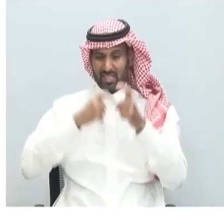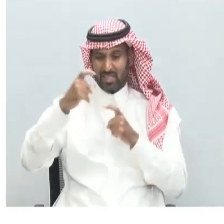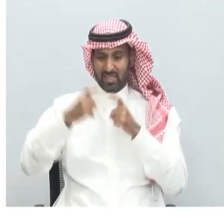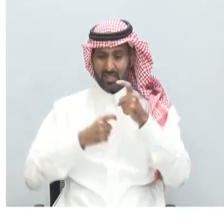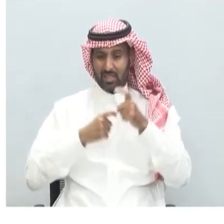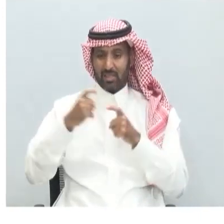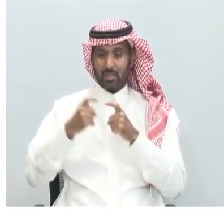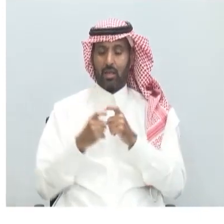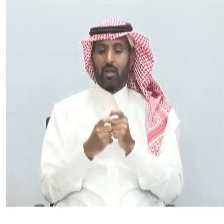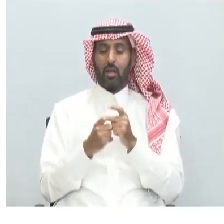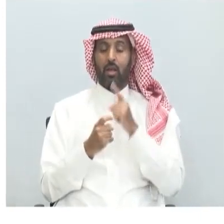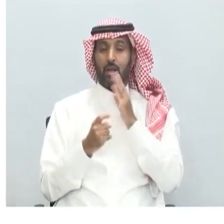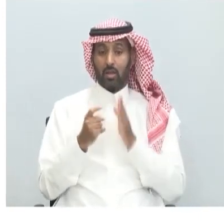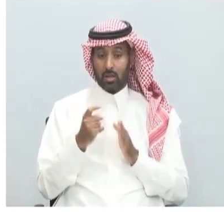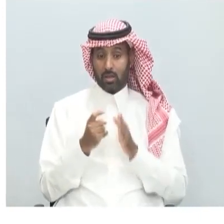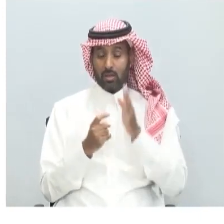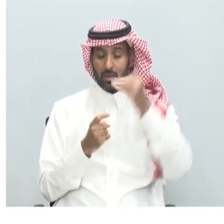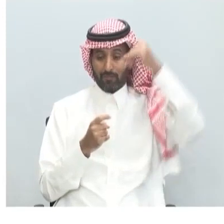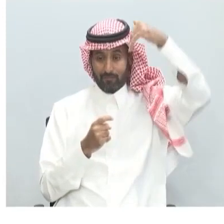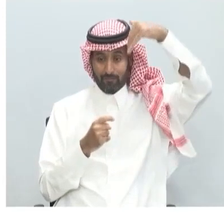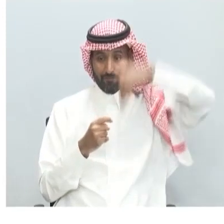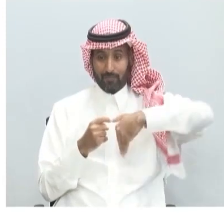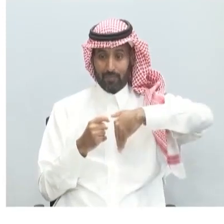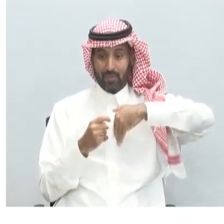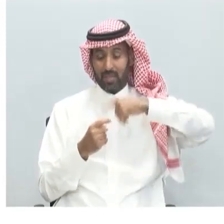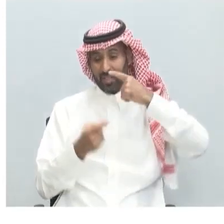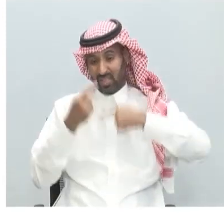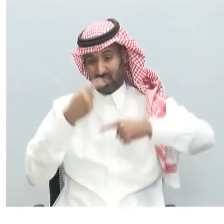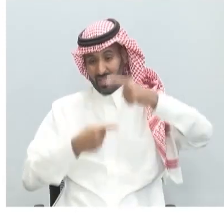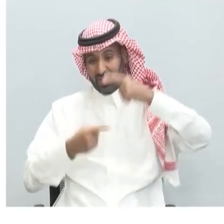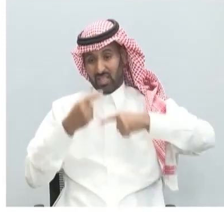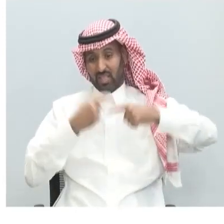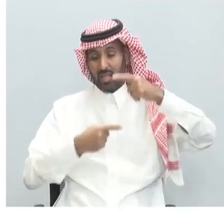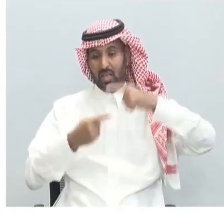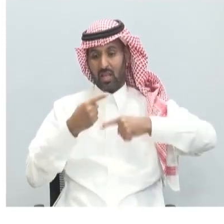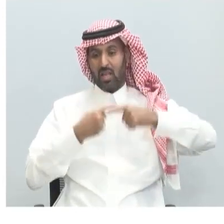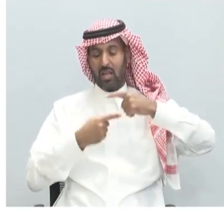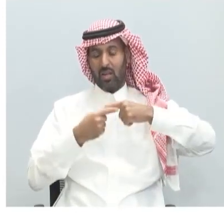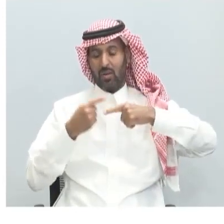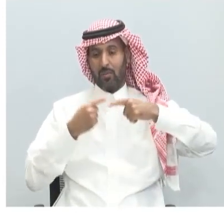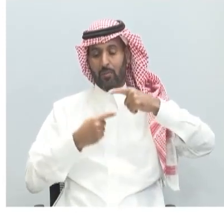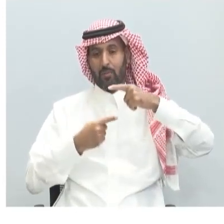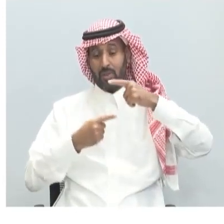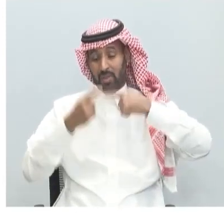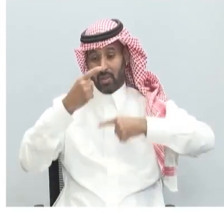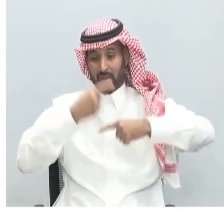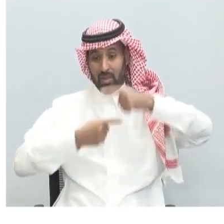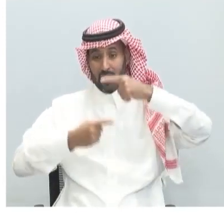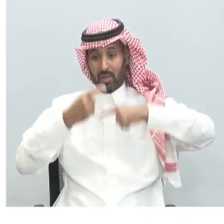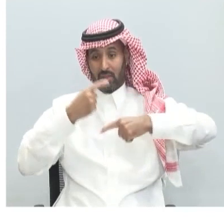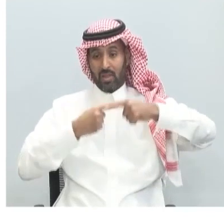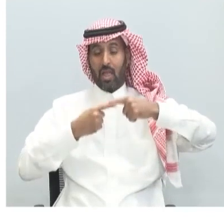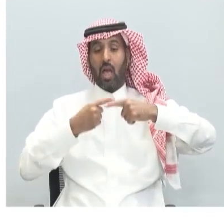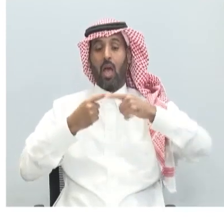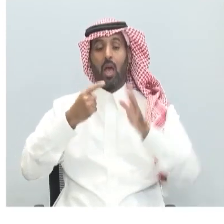اتجاه بعض يمثل السهم المتجه لاسفل دوران الالكترون في الاتجاه المعاكس فاذا كان الاعلى مثلا